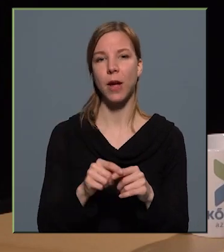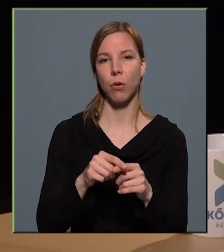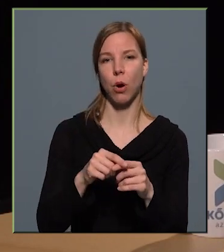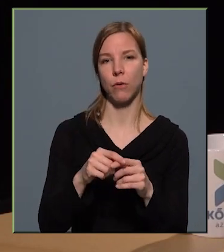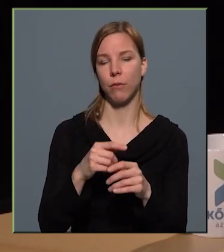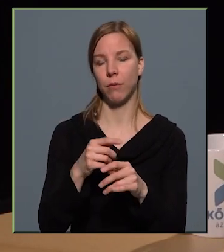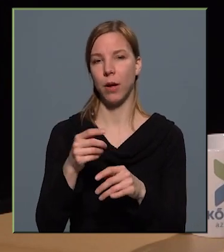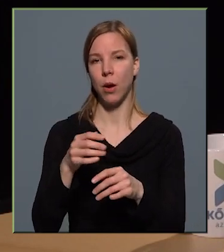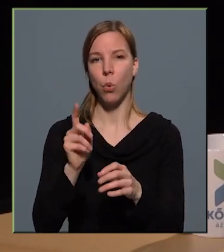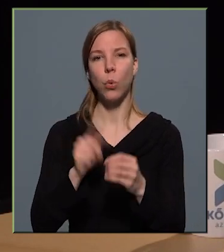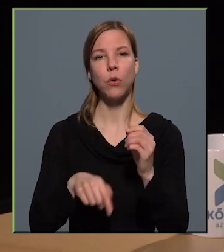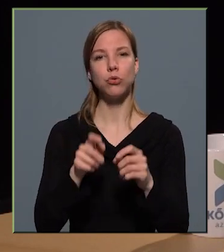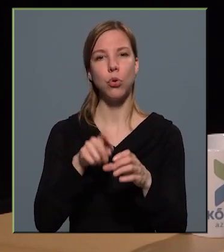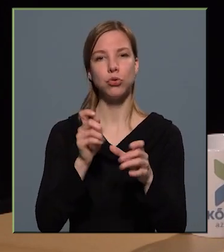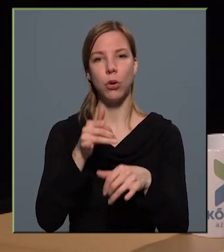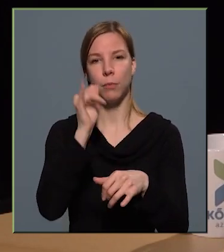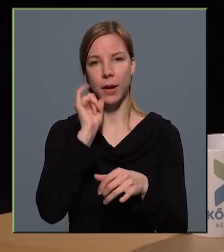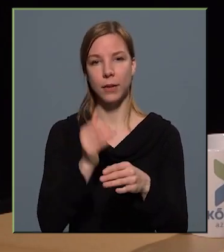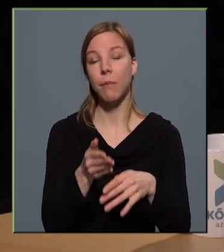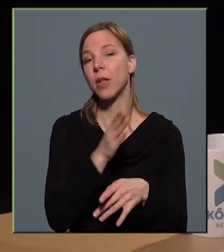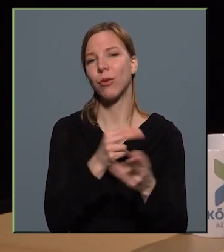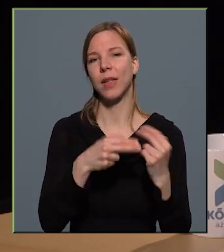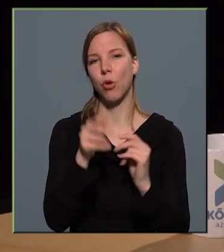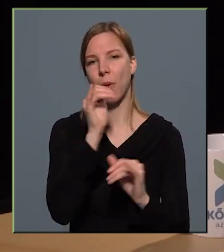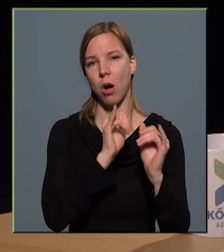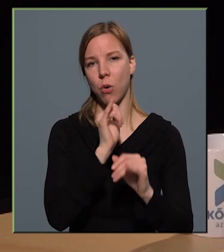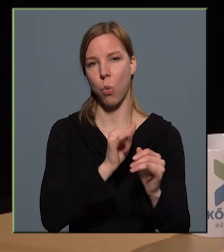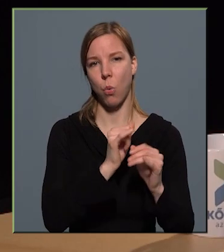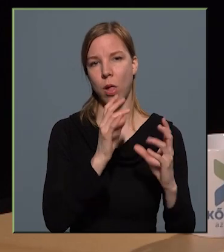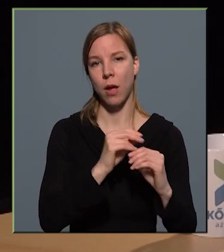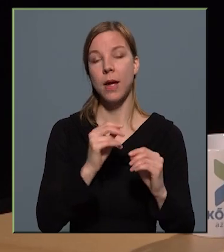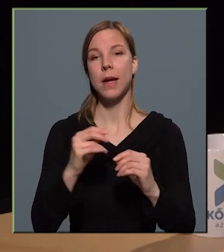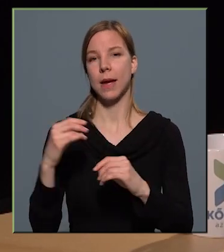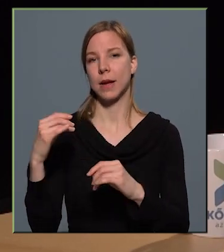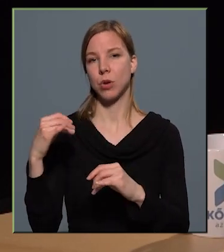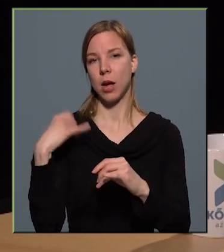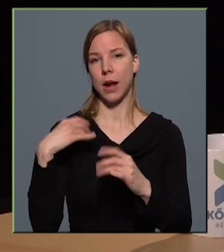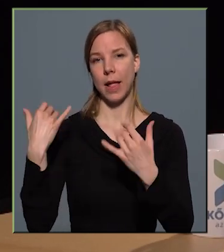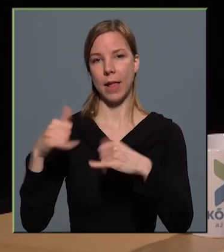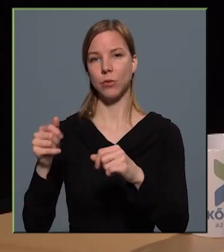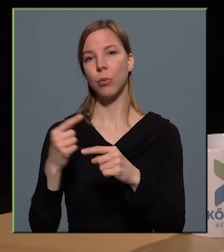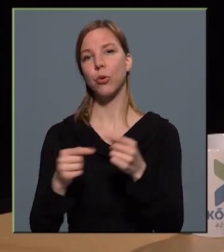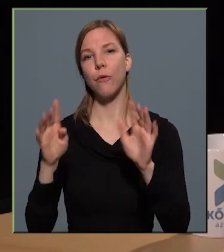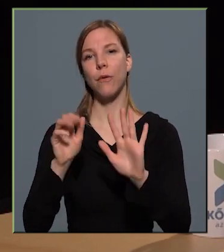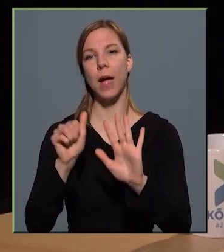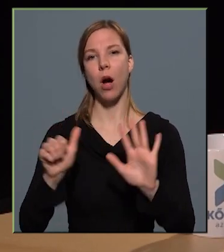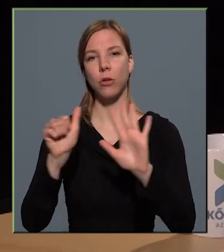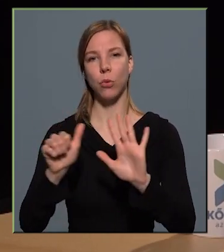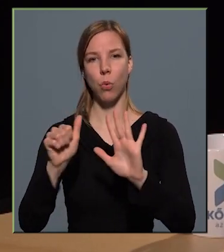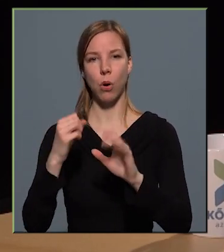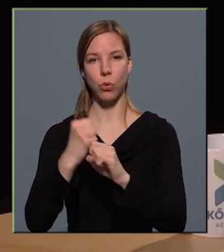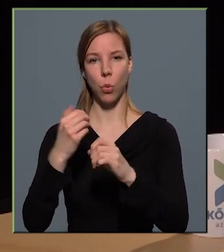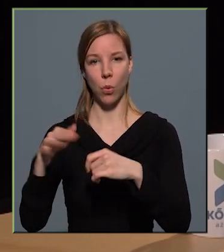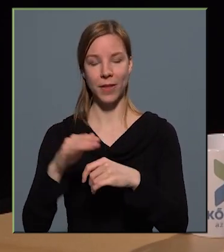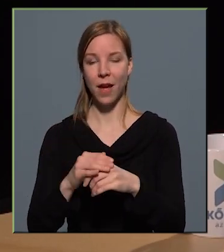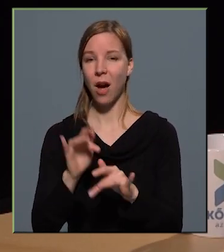esetleg nagyobb mennyiségű alkoholt fogyasztottam, és reggel elindulok munkába mondjuk 17:30, akkor bizony az a pár óra az még kevés ahhoz,